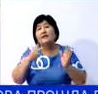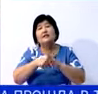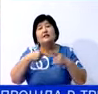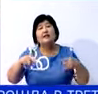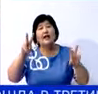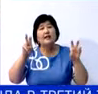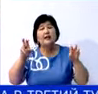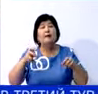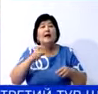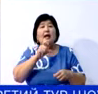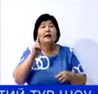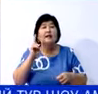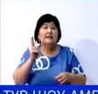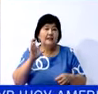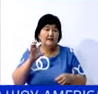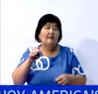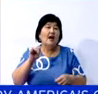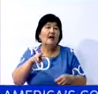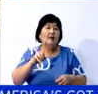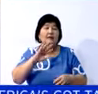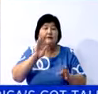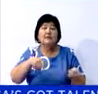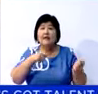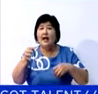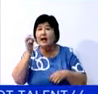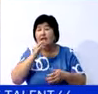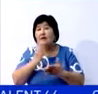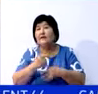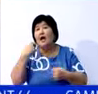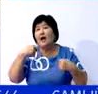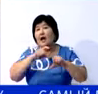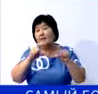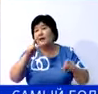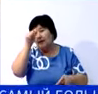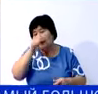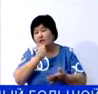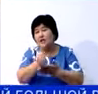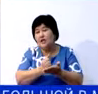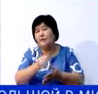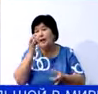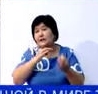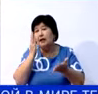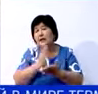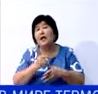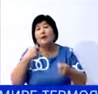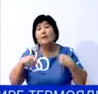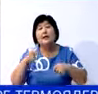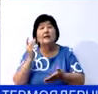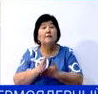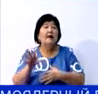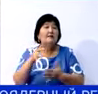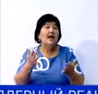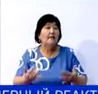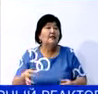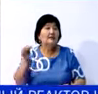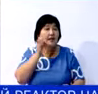наименований. СК-фармация стопроцентно поставила все лекарства. В аптеках создан месячный запас препаратов. В продаже имеются все